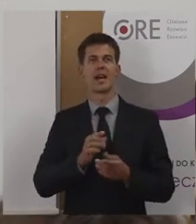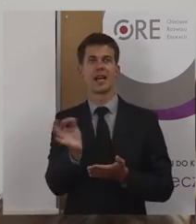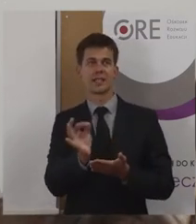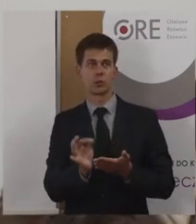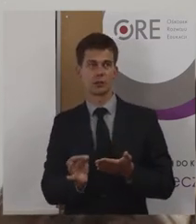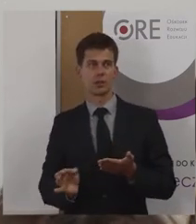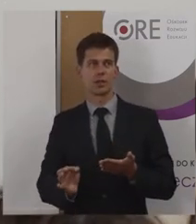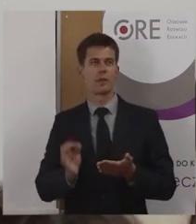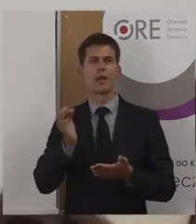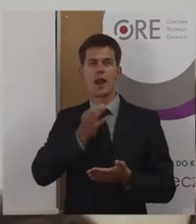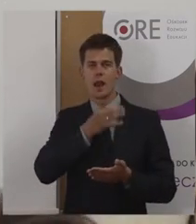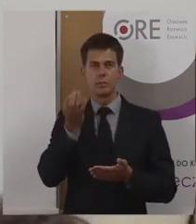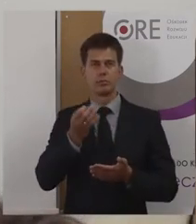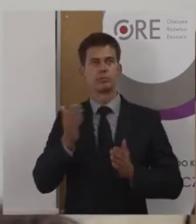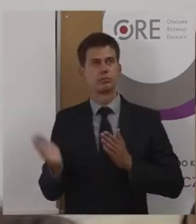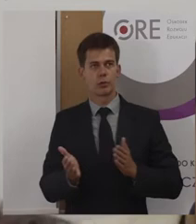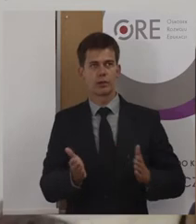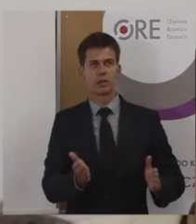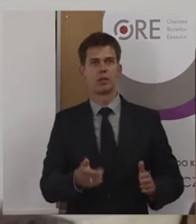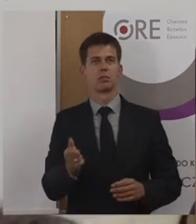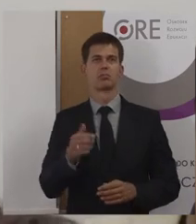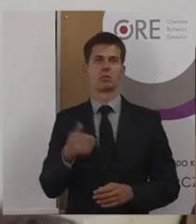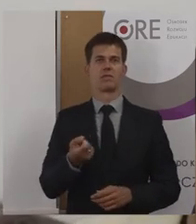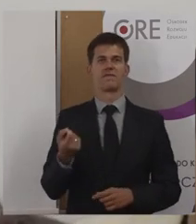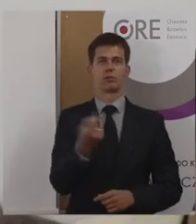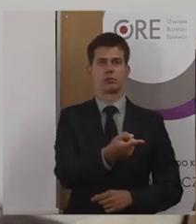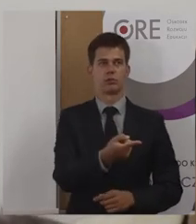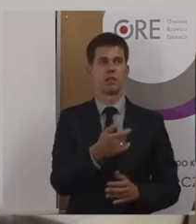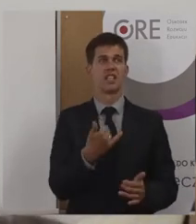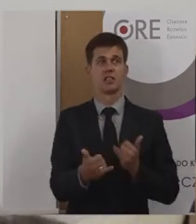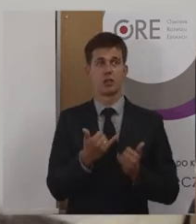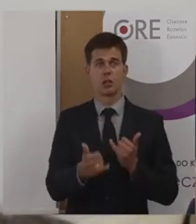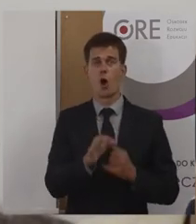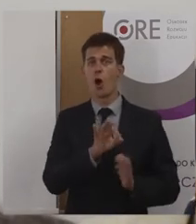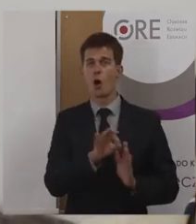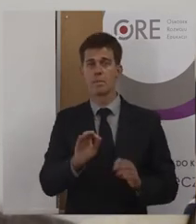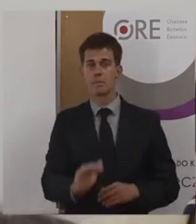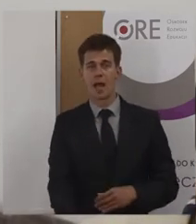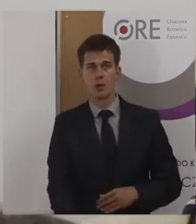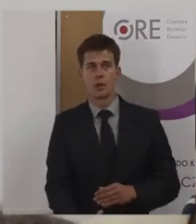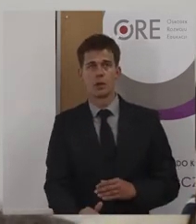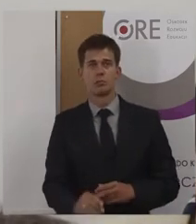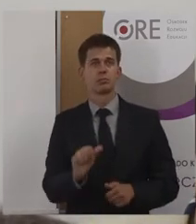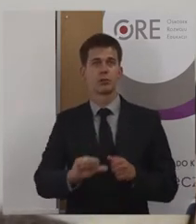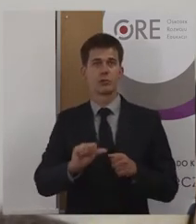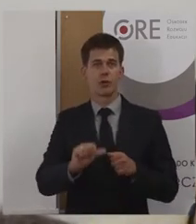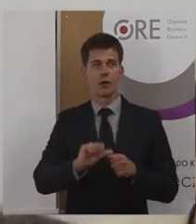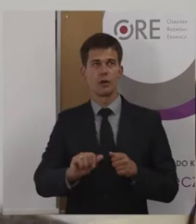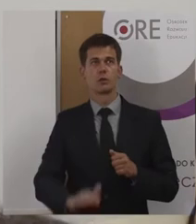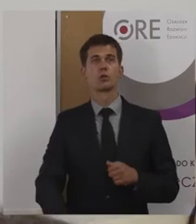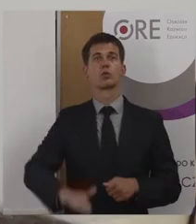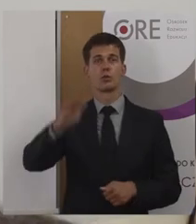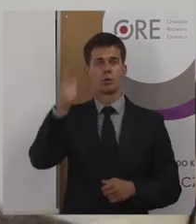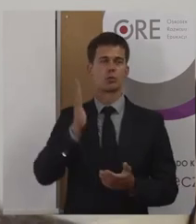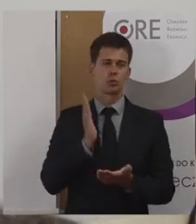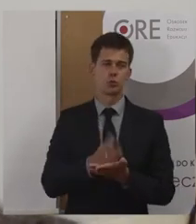nawet najlepiej przygotowane będą do wyrzucenia, jeżeli wszyscy od maleńkości kości od przedszkola nie zajmiemy się